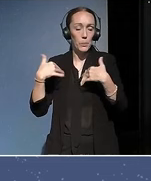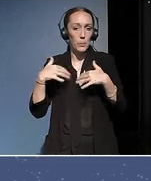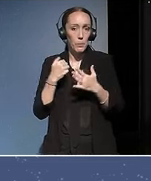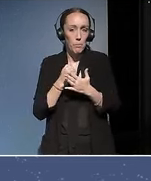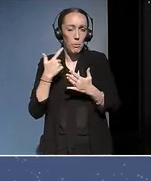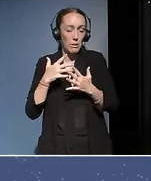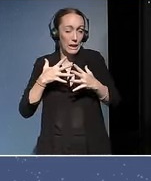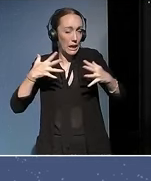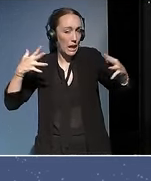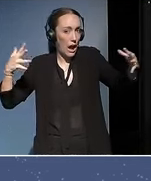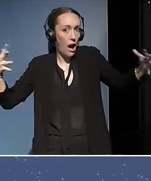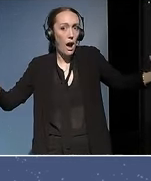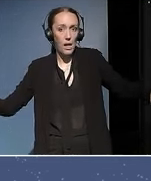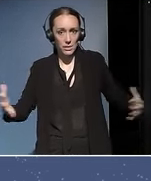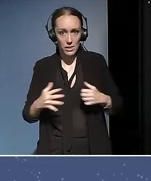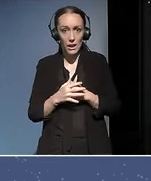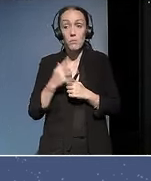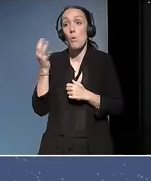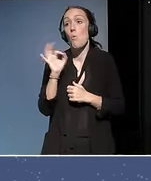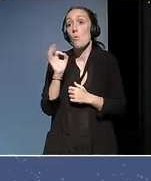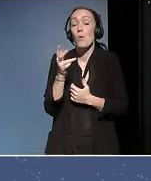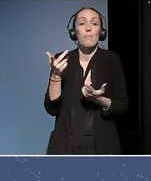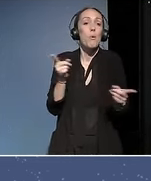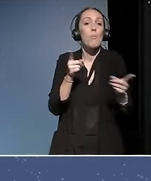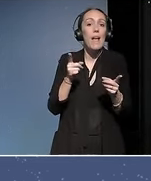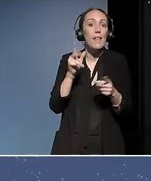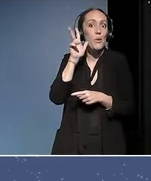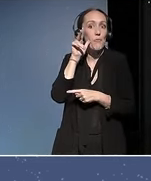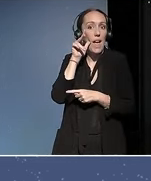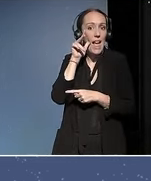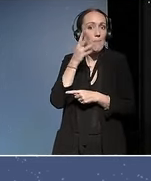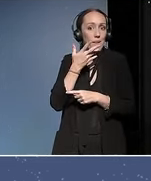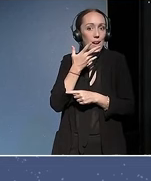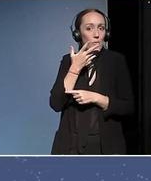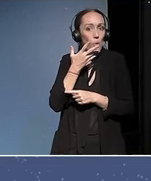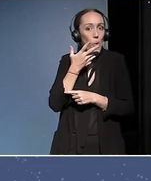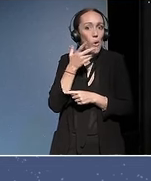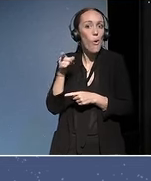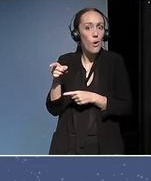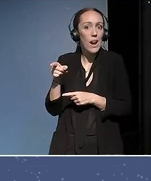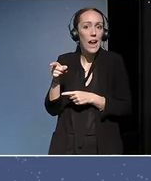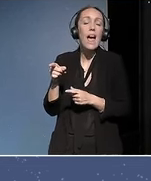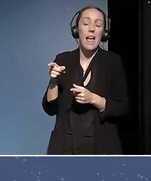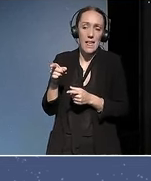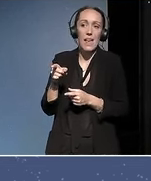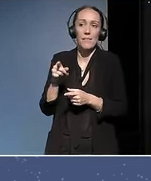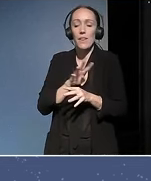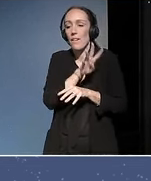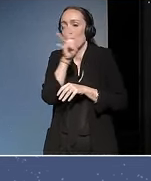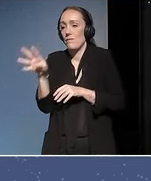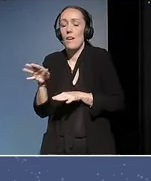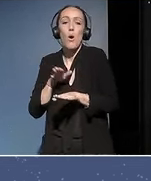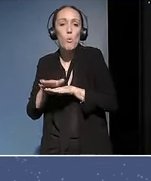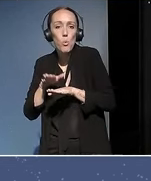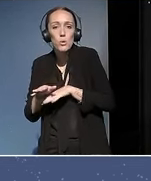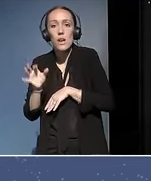anche nella conquista per esempio della femmina poteva essere utilizzata così come la piccola crestina che ha sul